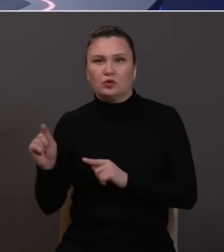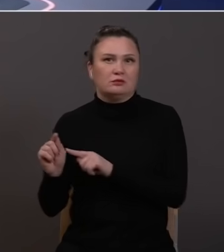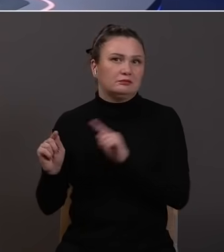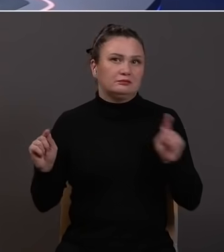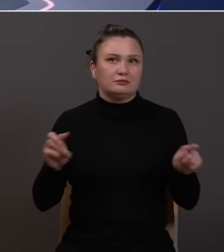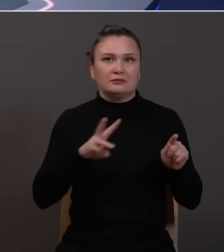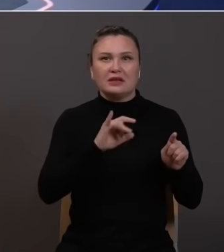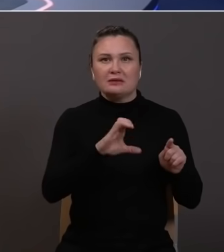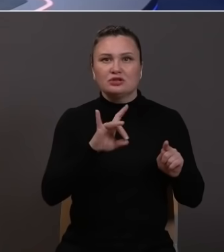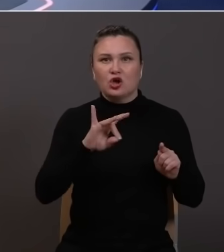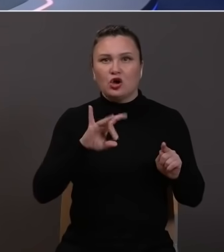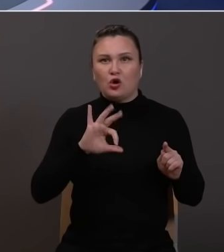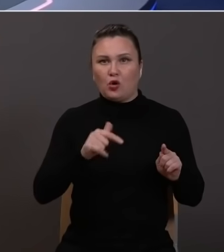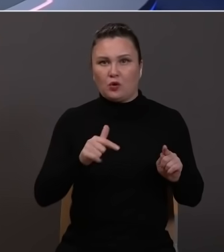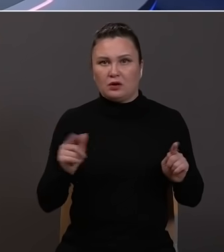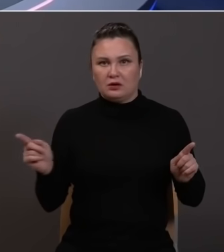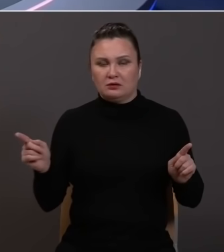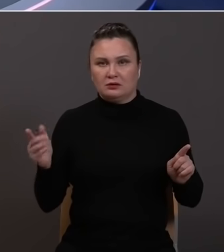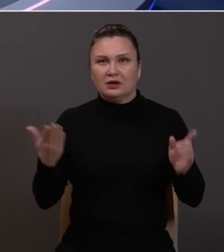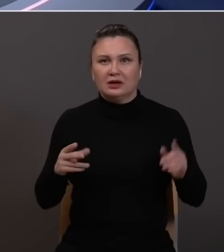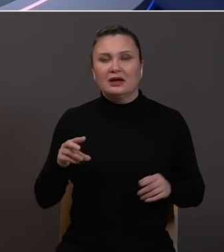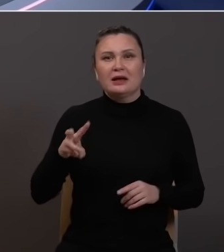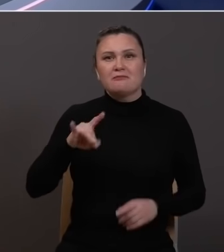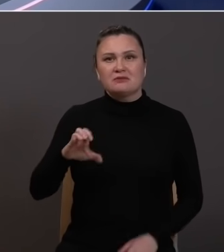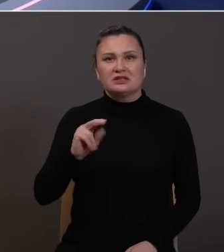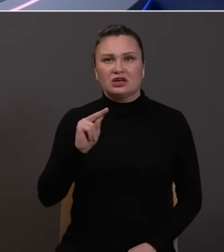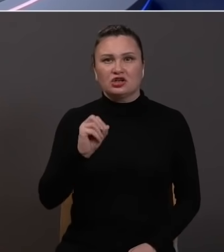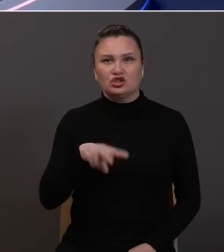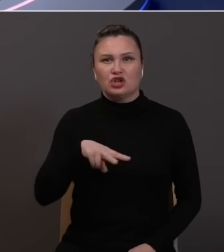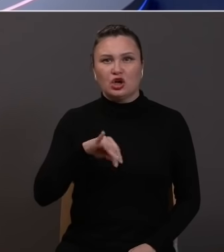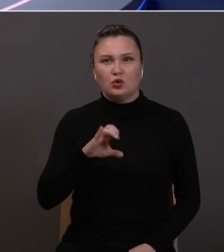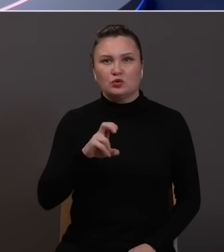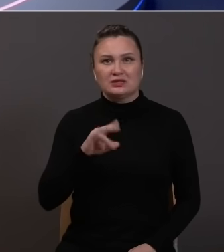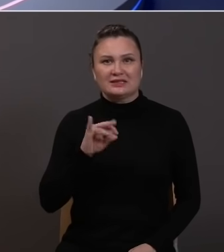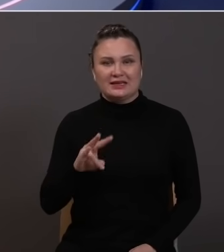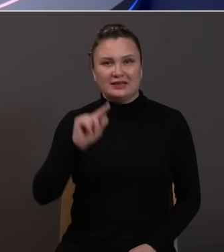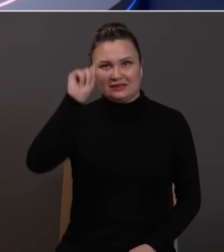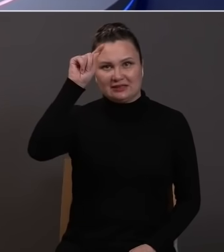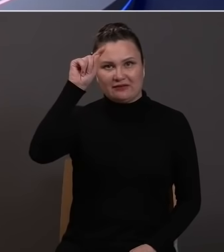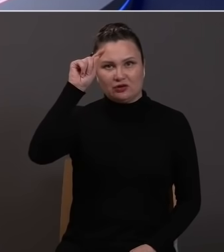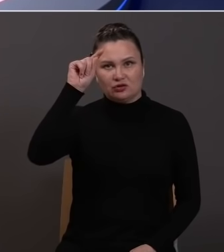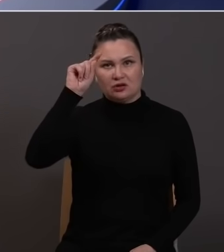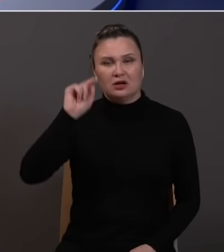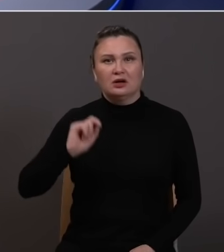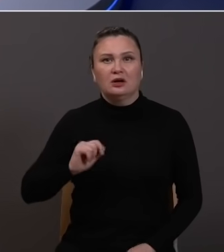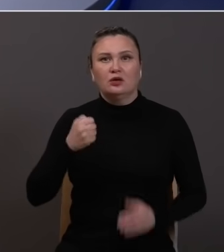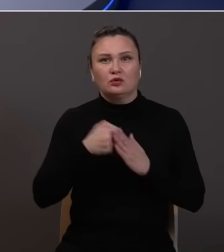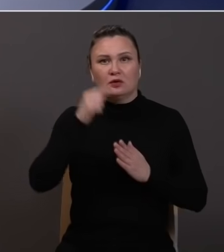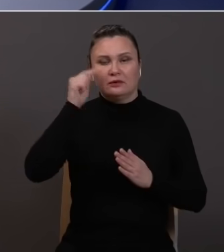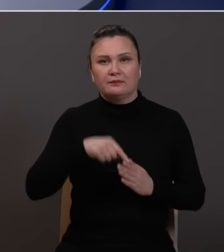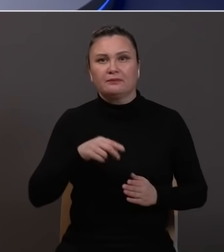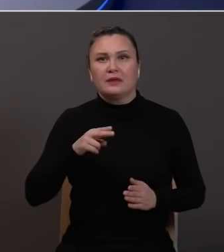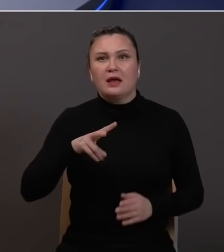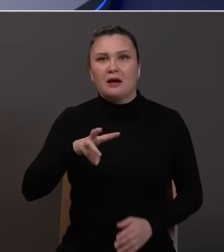Португалии с востока на запад, или от мыса Челюскина, который находится на севере, является самой северной точкой нашего евразийского континента, до мыса